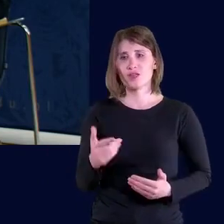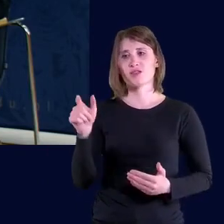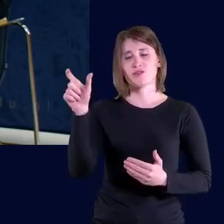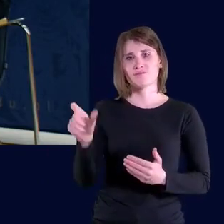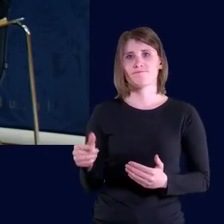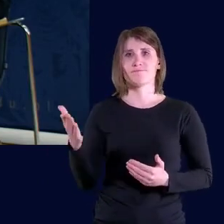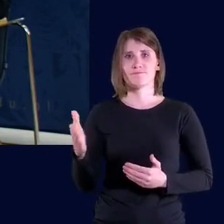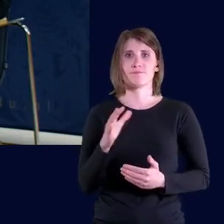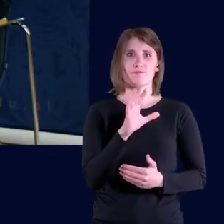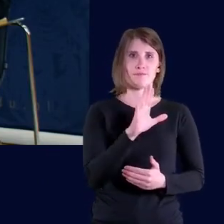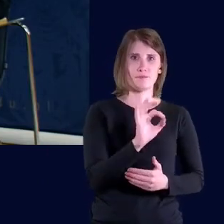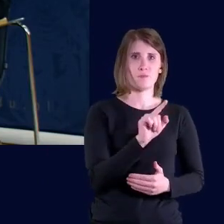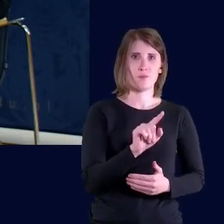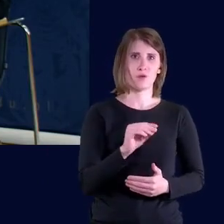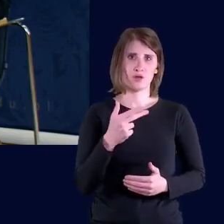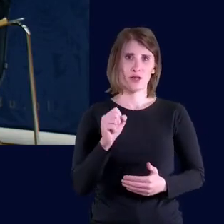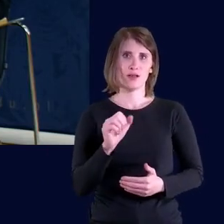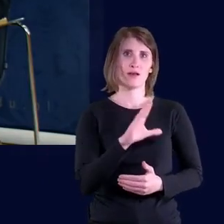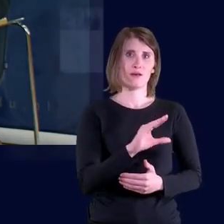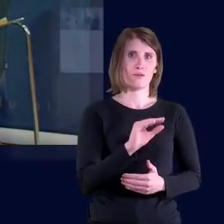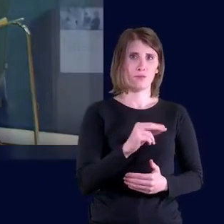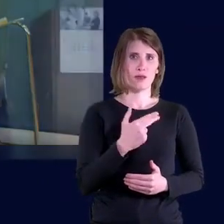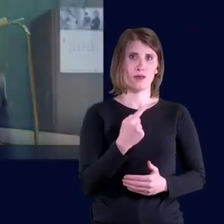Bożenie Bednarek Michalski